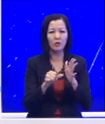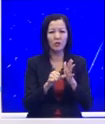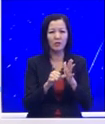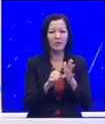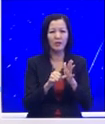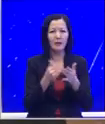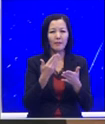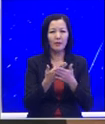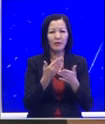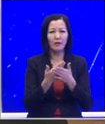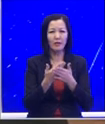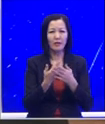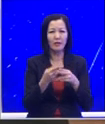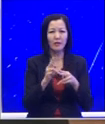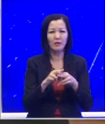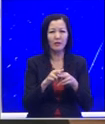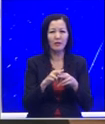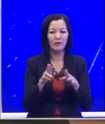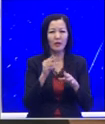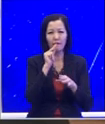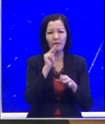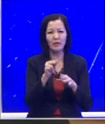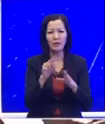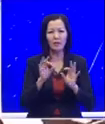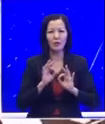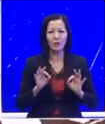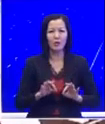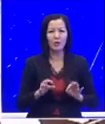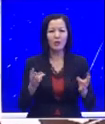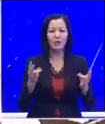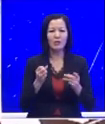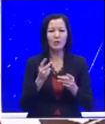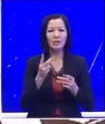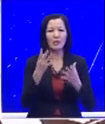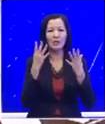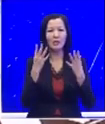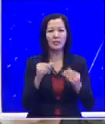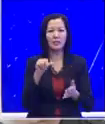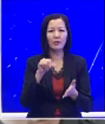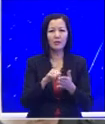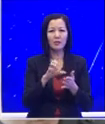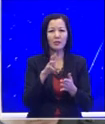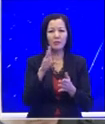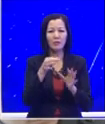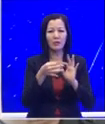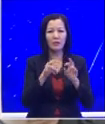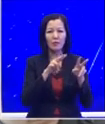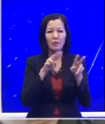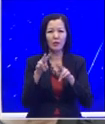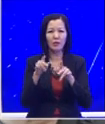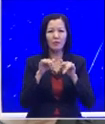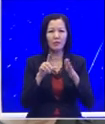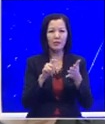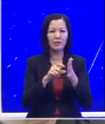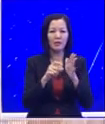По предварительным расчетам, для того, чтобы озвучить обвинение, прокурорам понадобится несколько дней. Представители СМИ наблюдают за процессом из